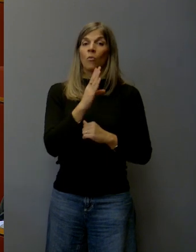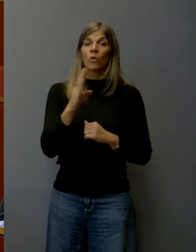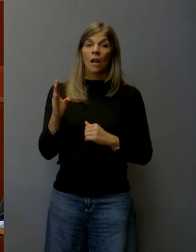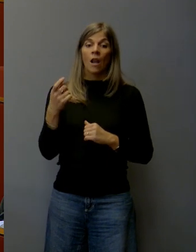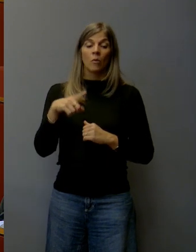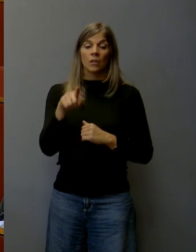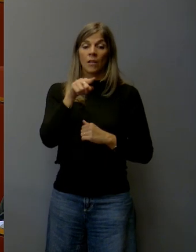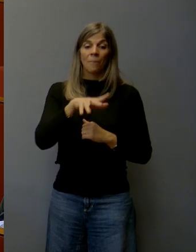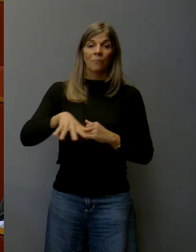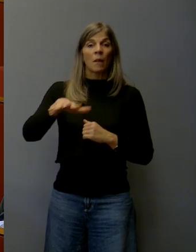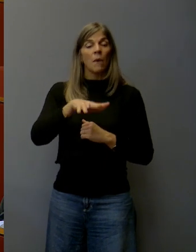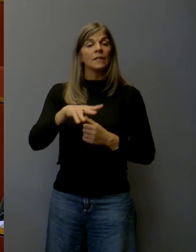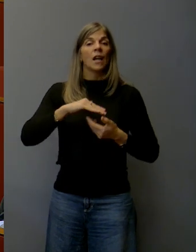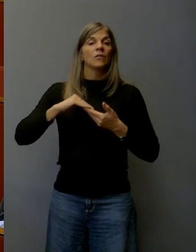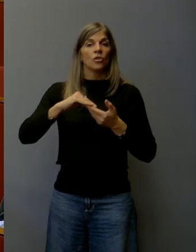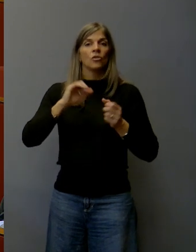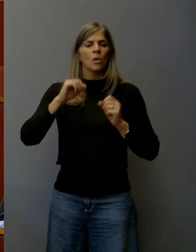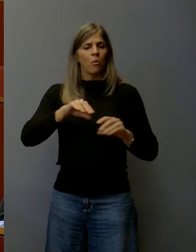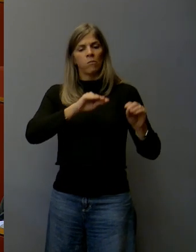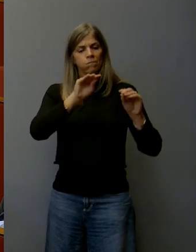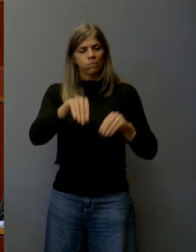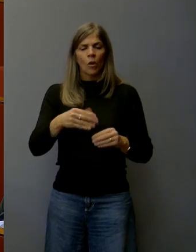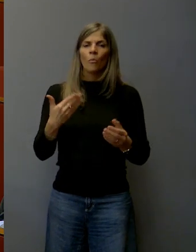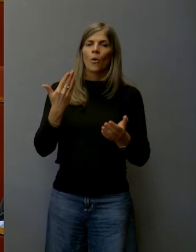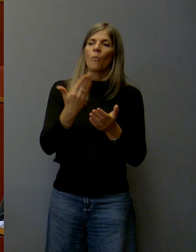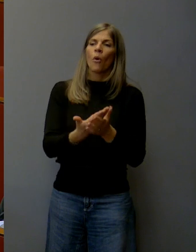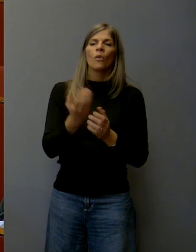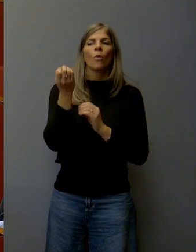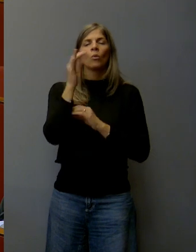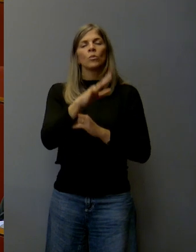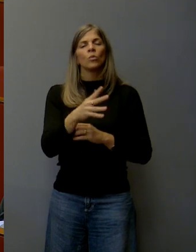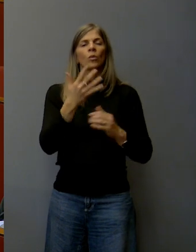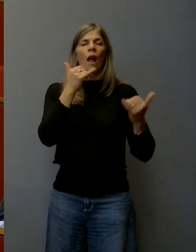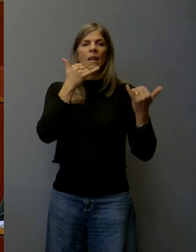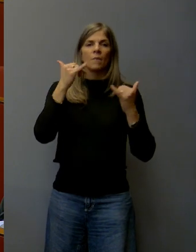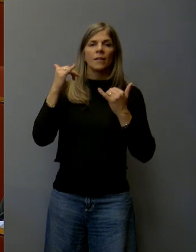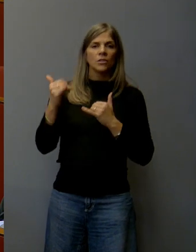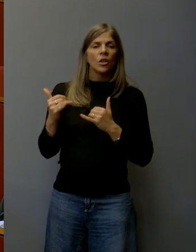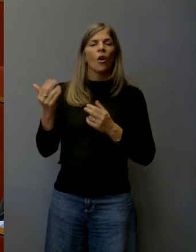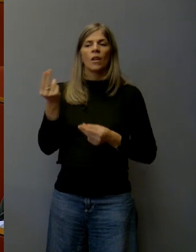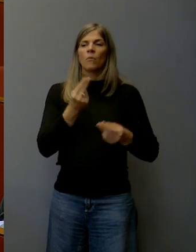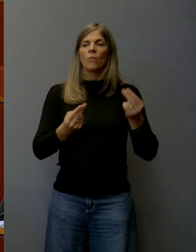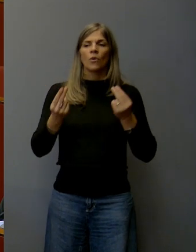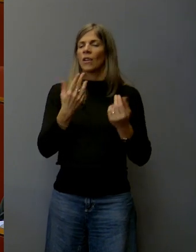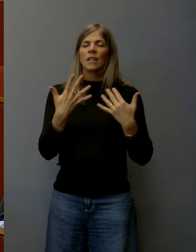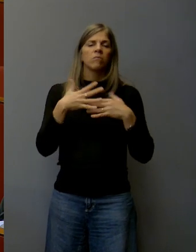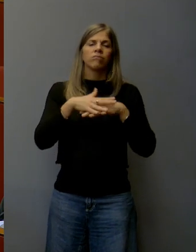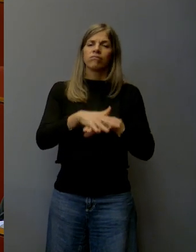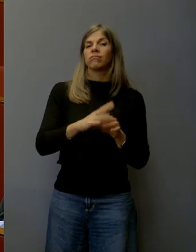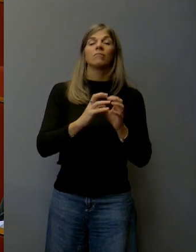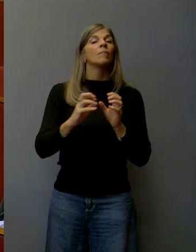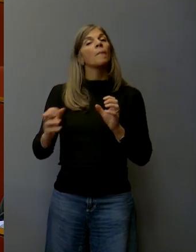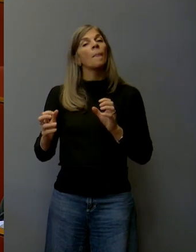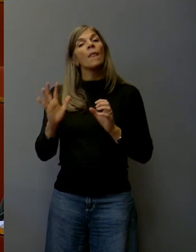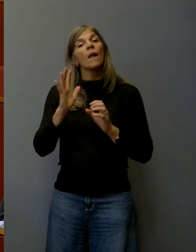e produrre cultura animazione ospitare progetti di inclusioni ne Cito 1 per tutti perché è stato uno dei